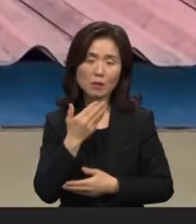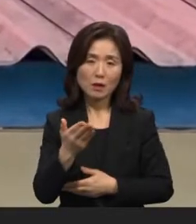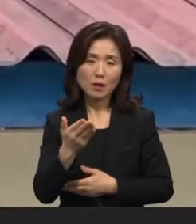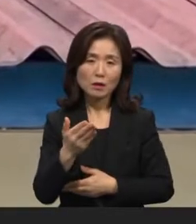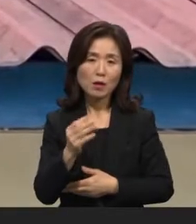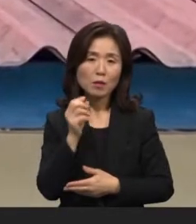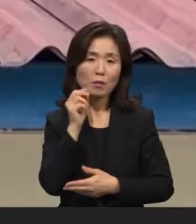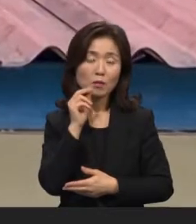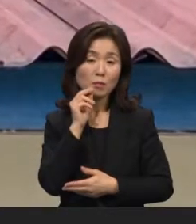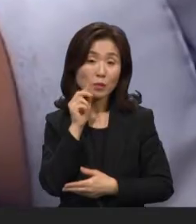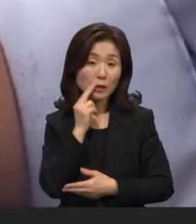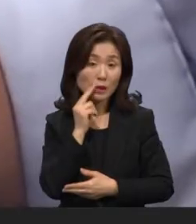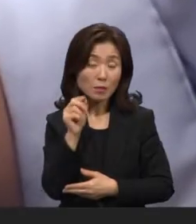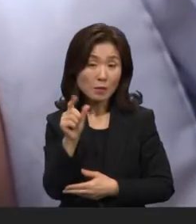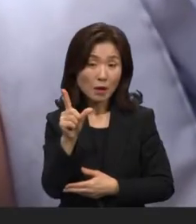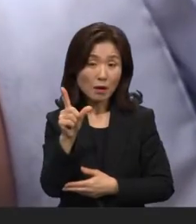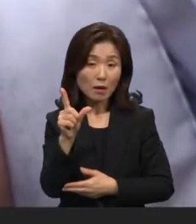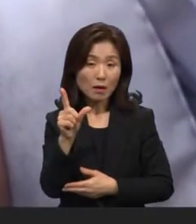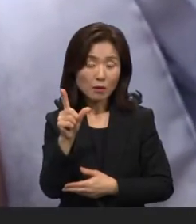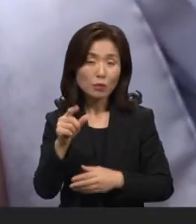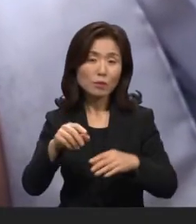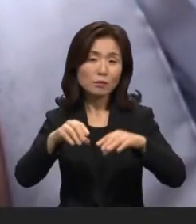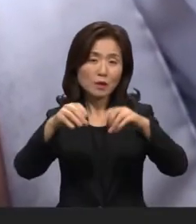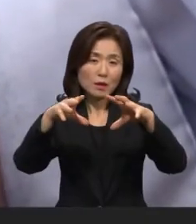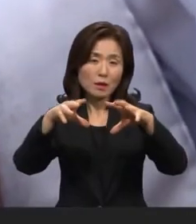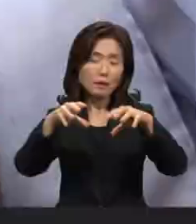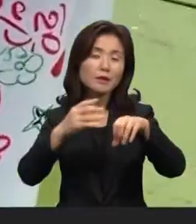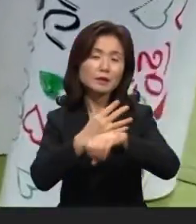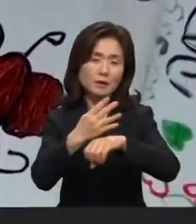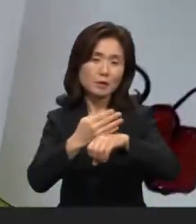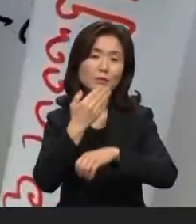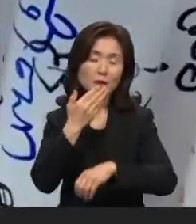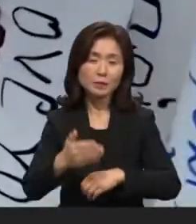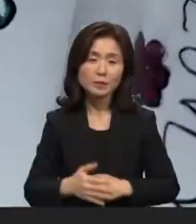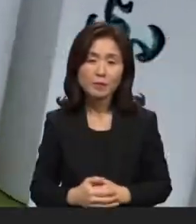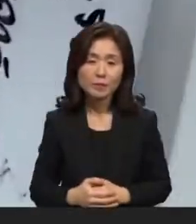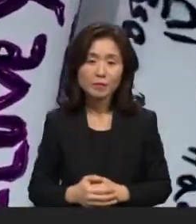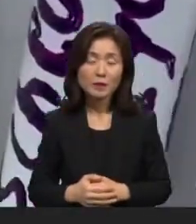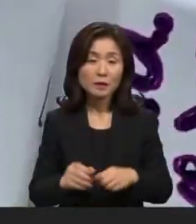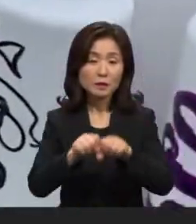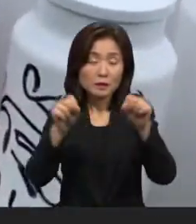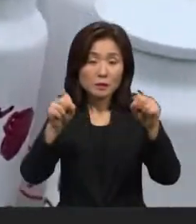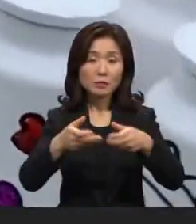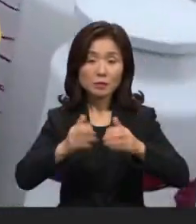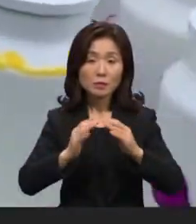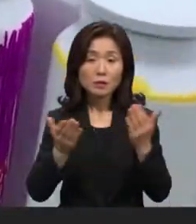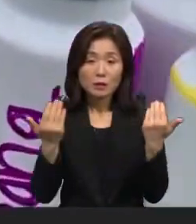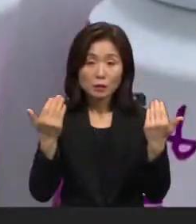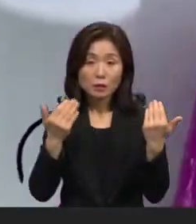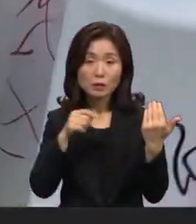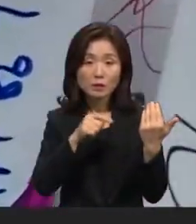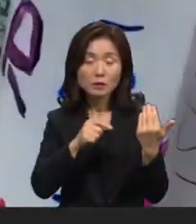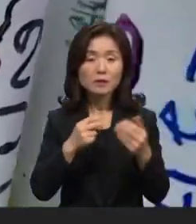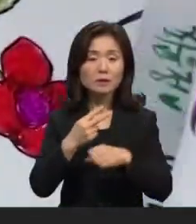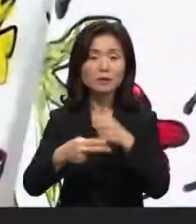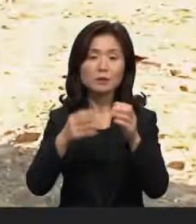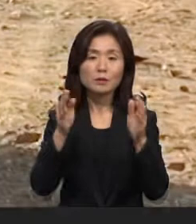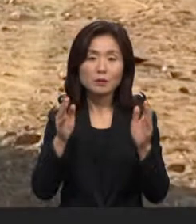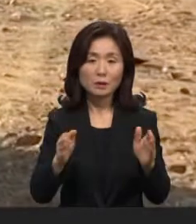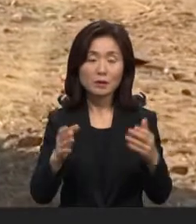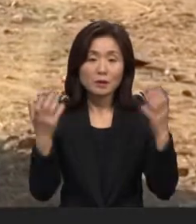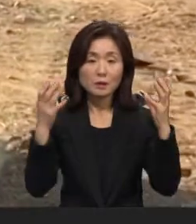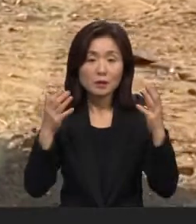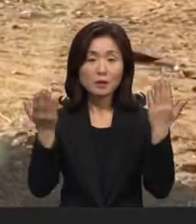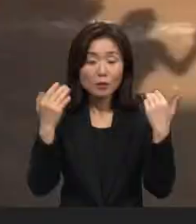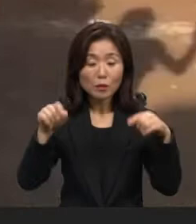대를 충전하고 전등 4시간을 켤 수 있는데요. 이 시스템을 설치한 학교에서는 지난 2년 동안